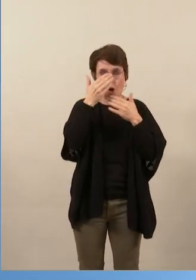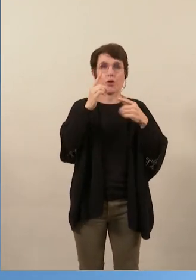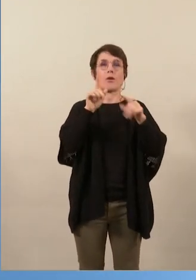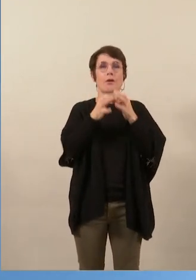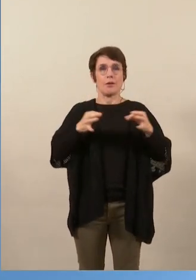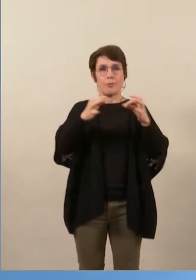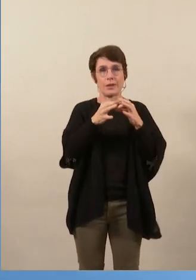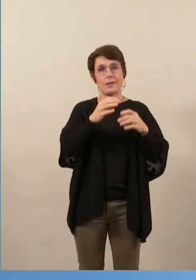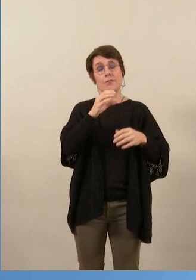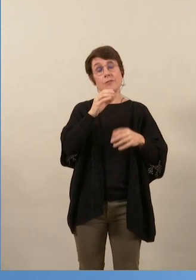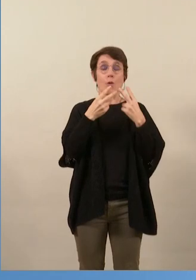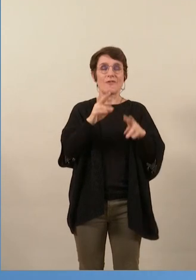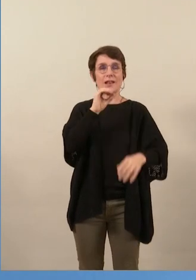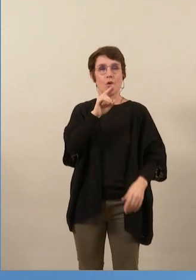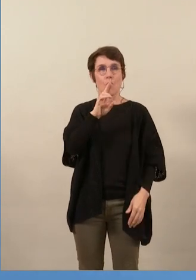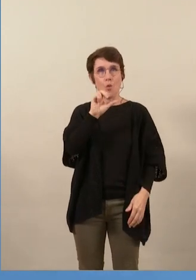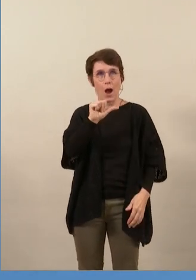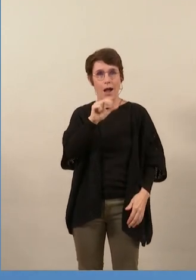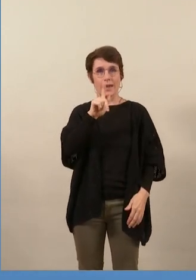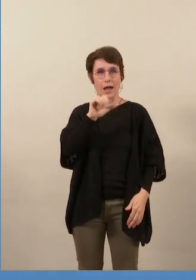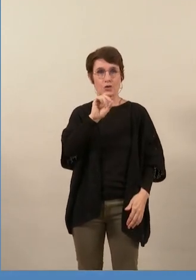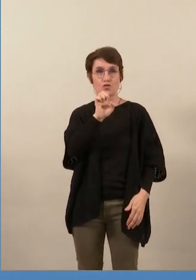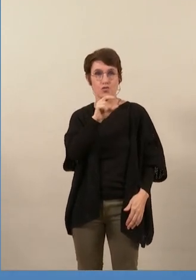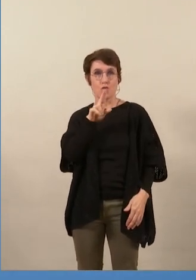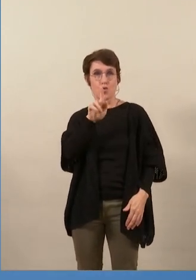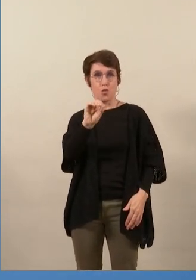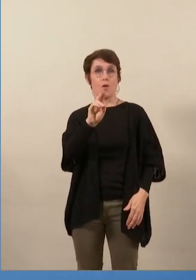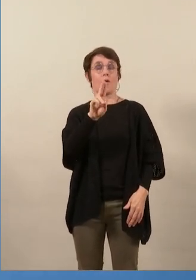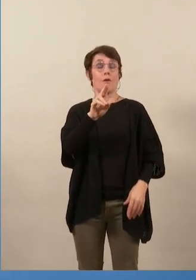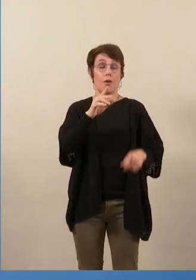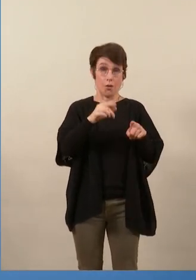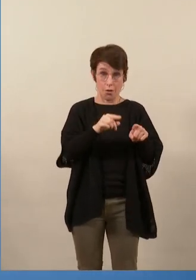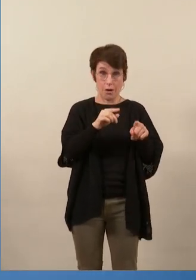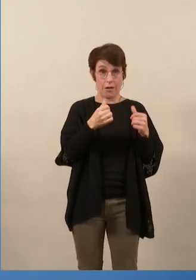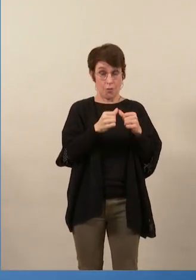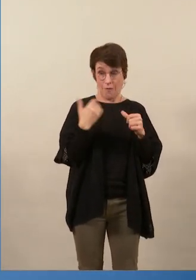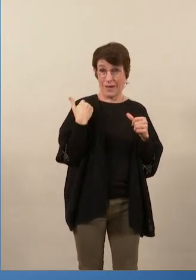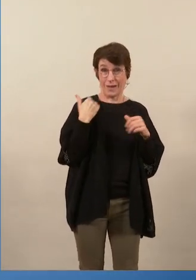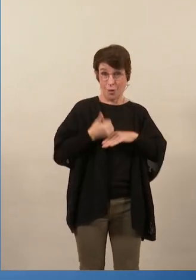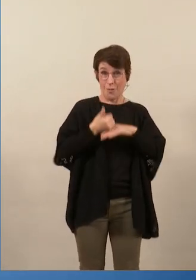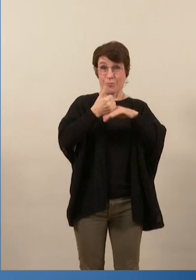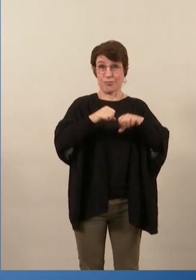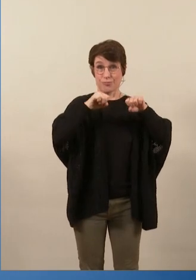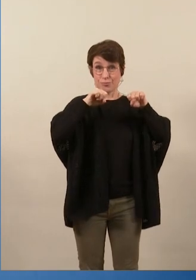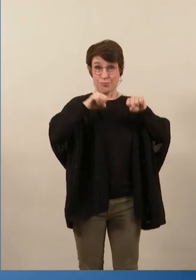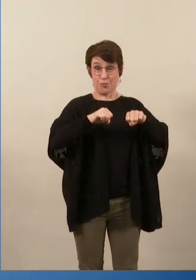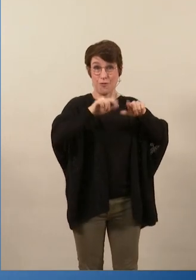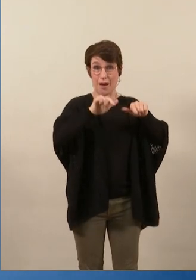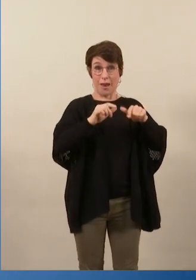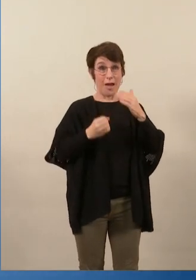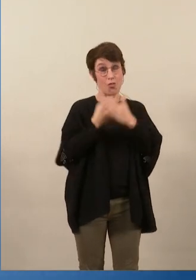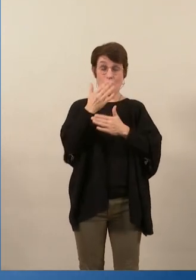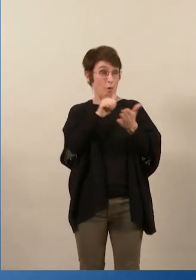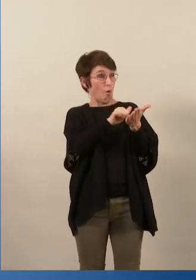et dont les gouvernements locaux ont été déposés par les les nouvelles autorités